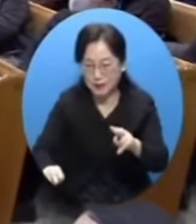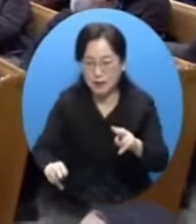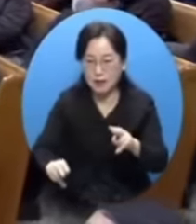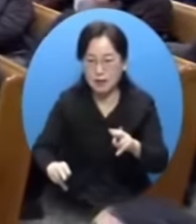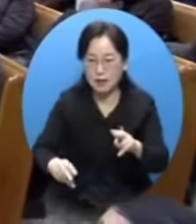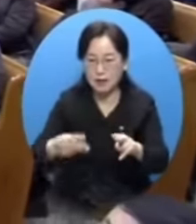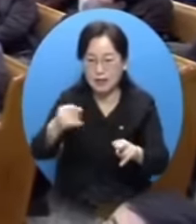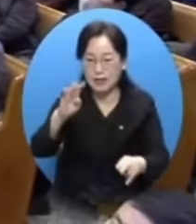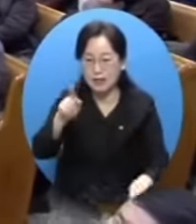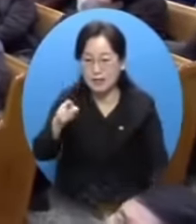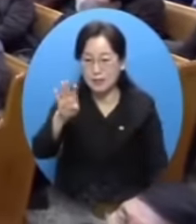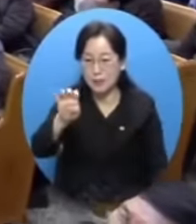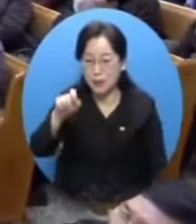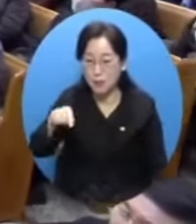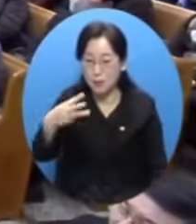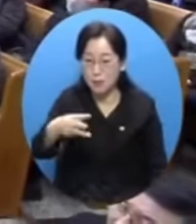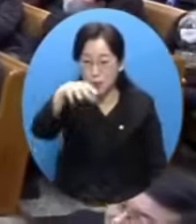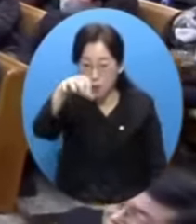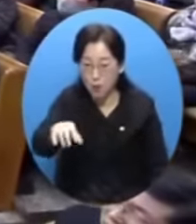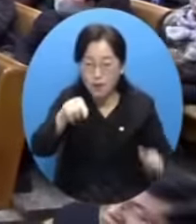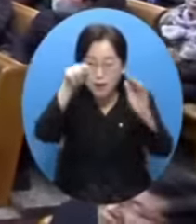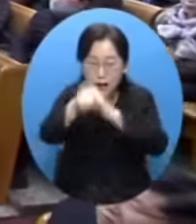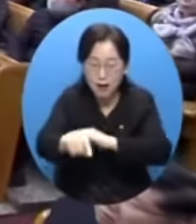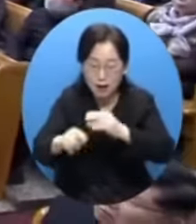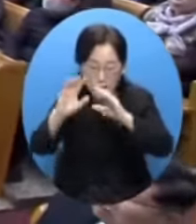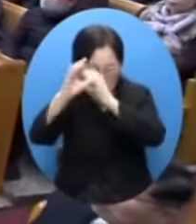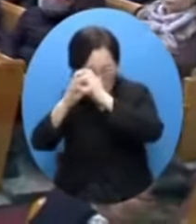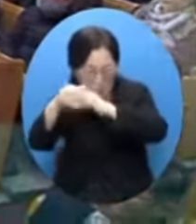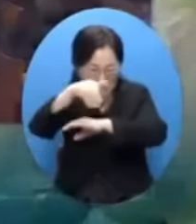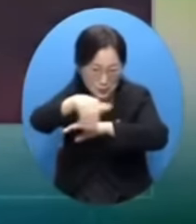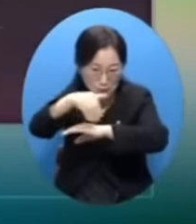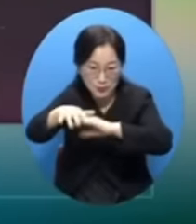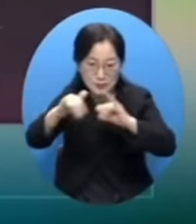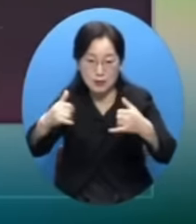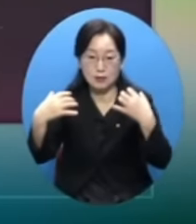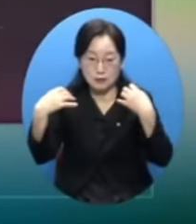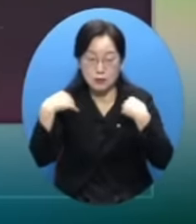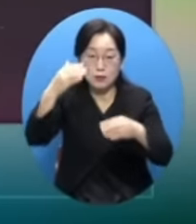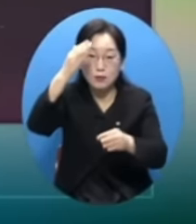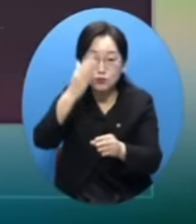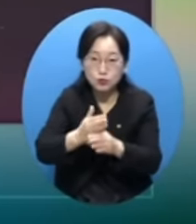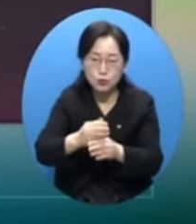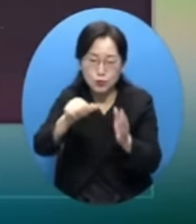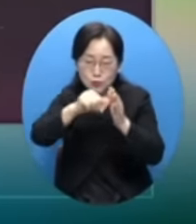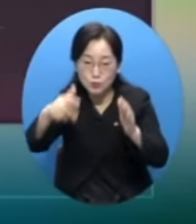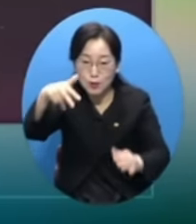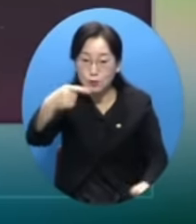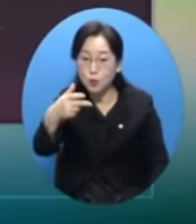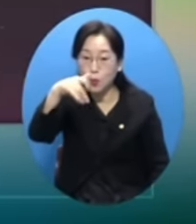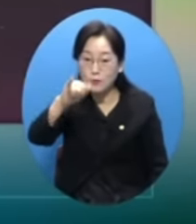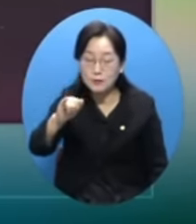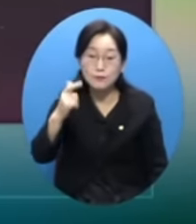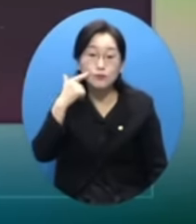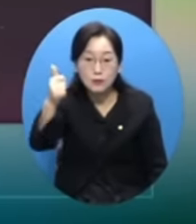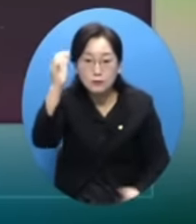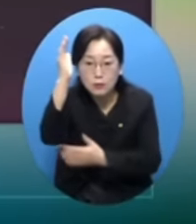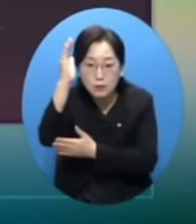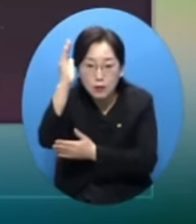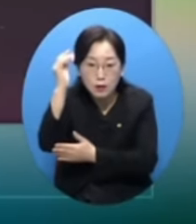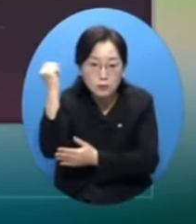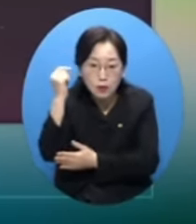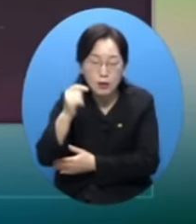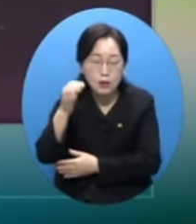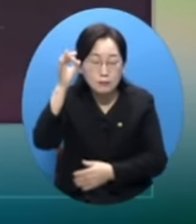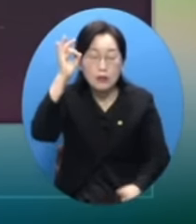측량사로 일하다가 유명한 부흥사인 조지 위필드 목사님의 설교를 듣고 그가 내 남은 생애를 주님께